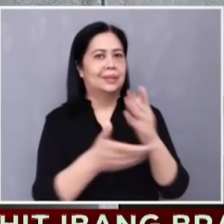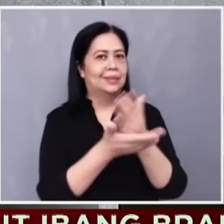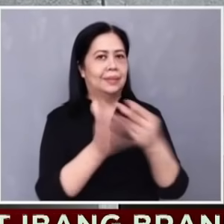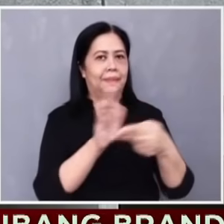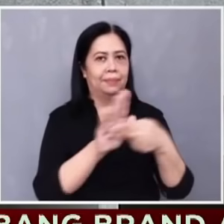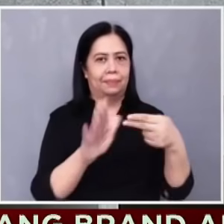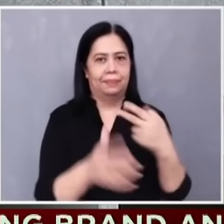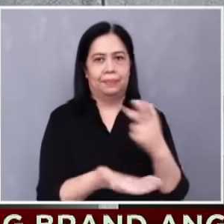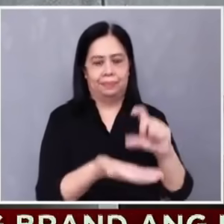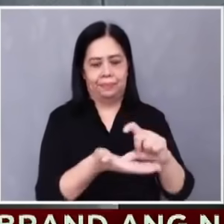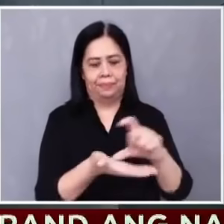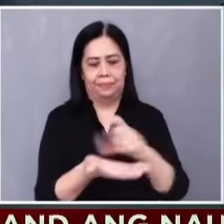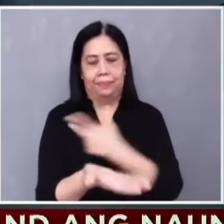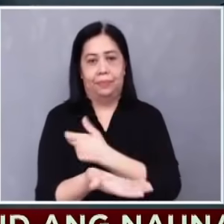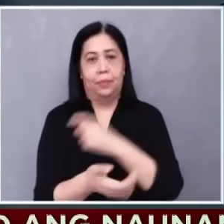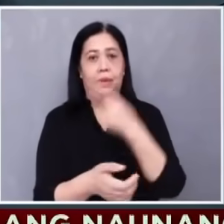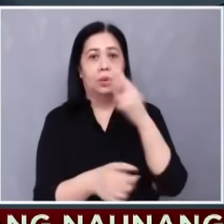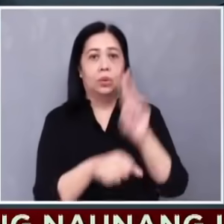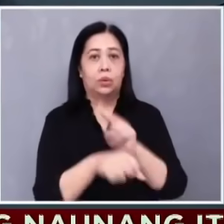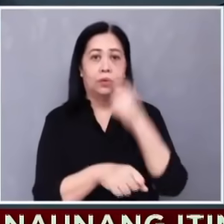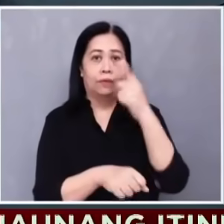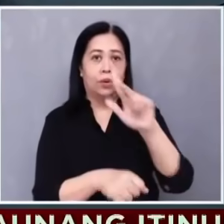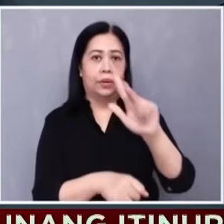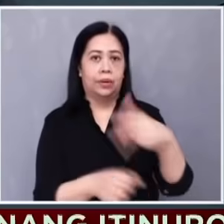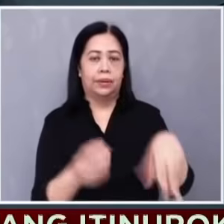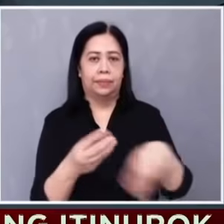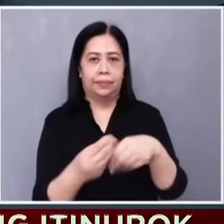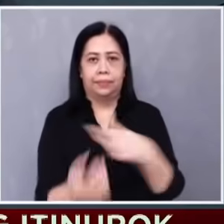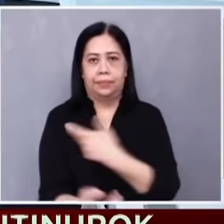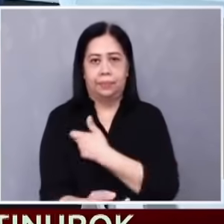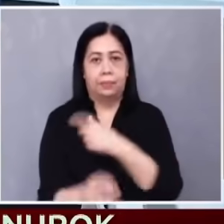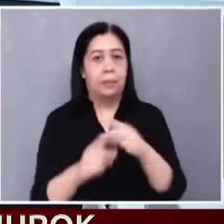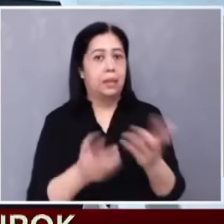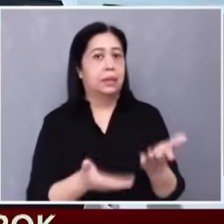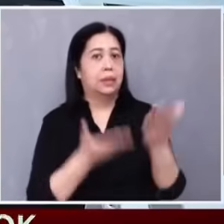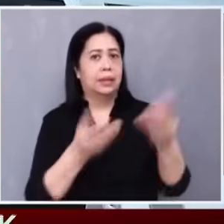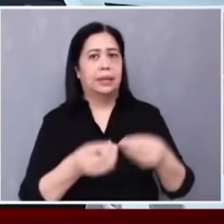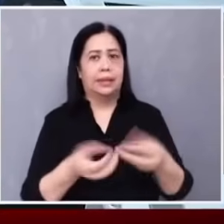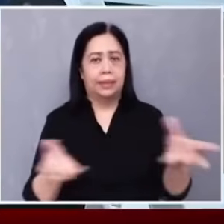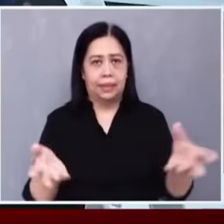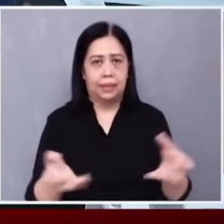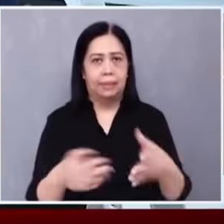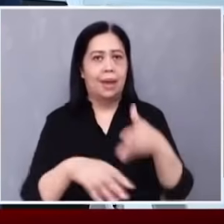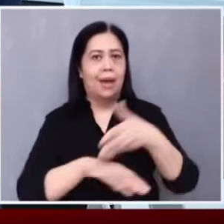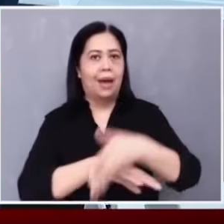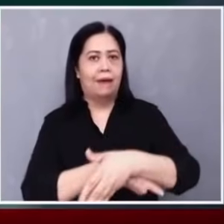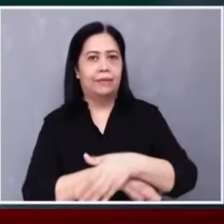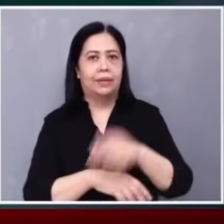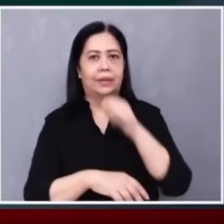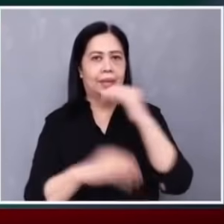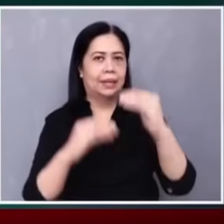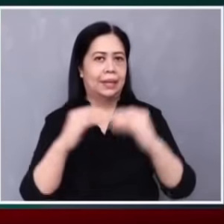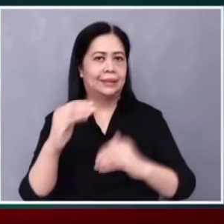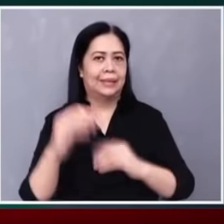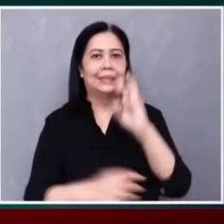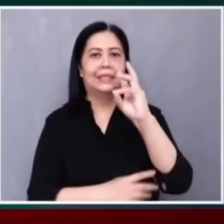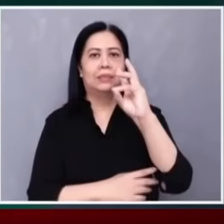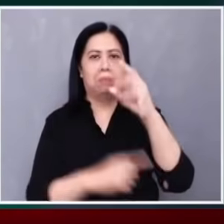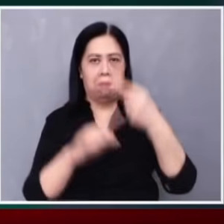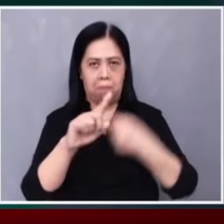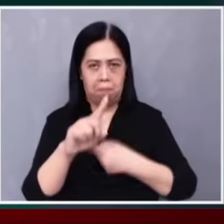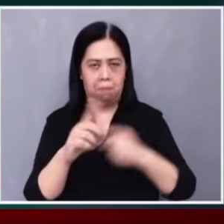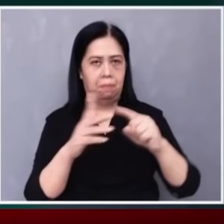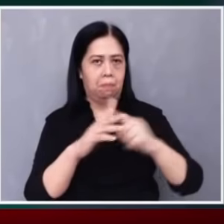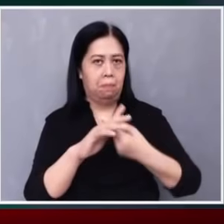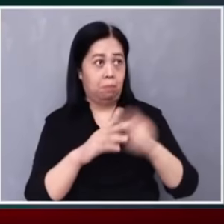para magamit bilang booster. Pero rekomendasyon nito, ibigay ang booster makalipas ang hindi bababa sa 6 na buwan mula nang makumpleto